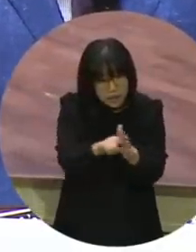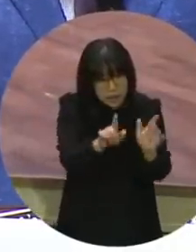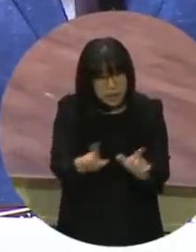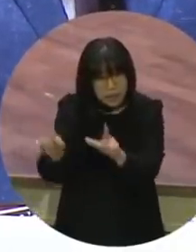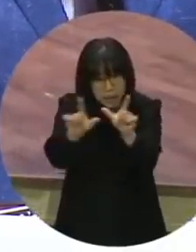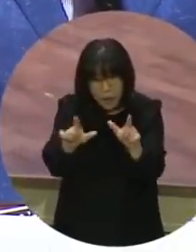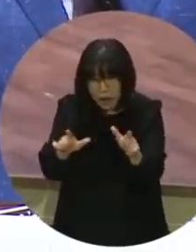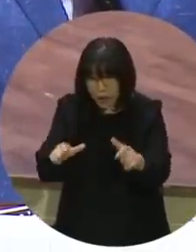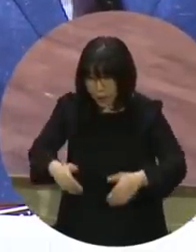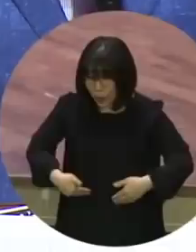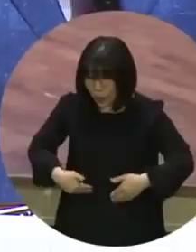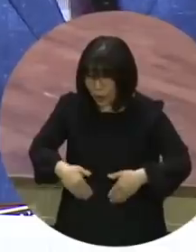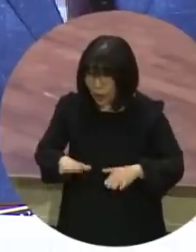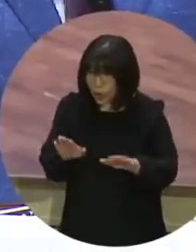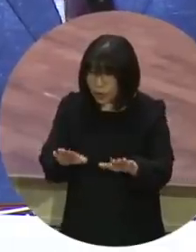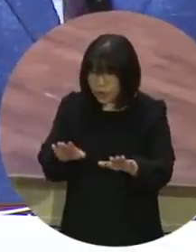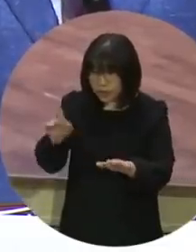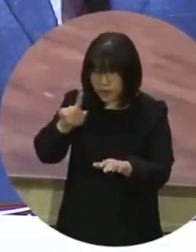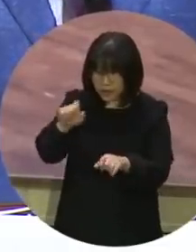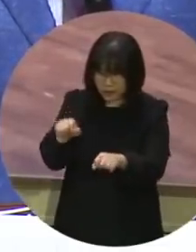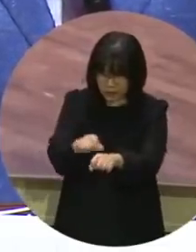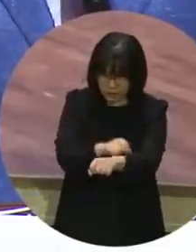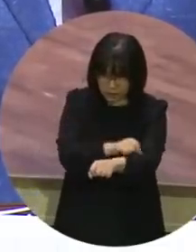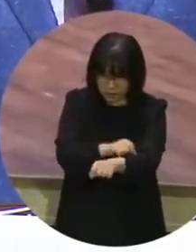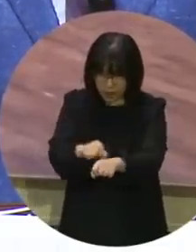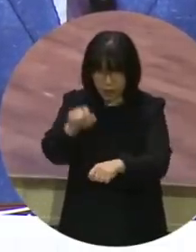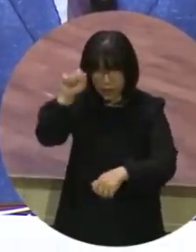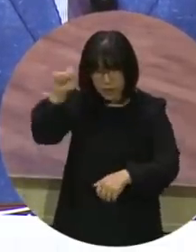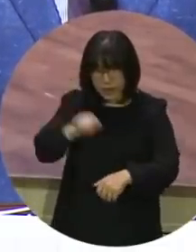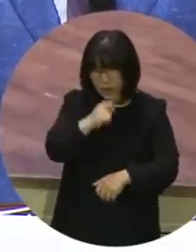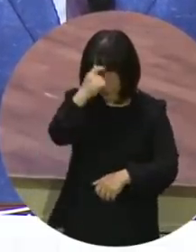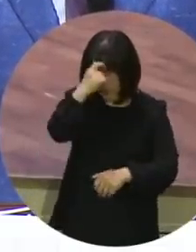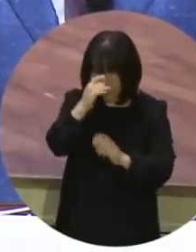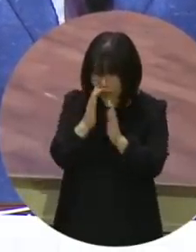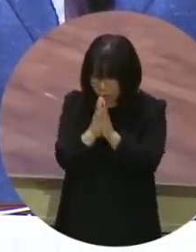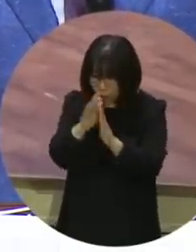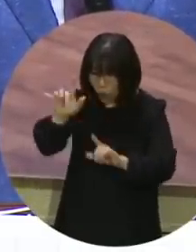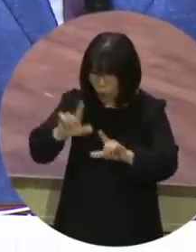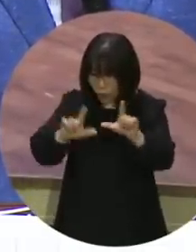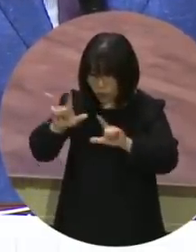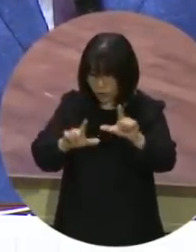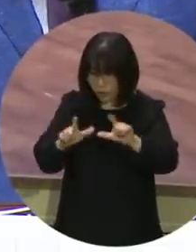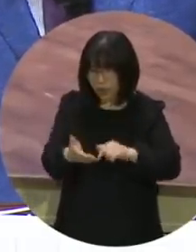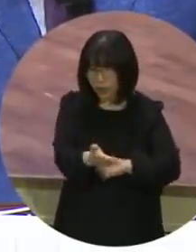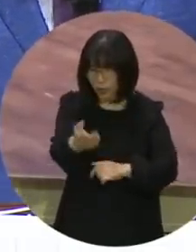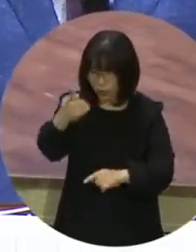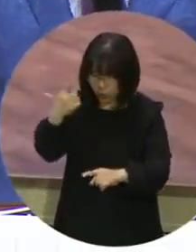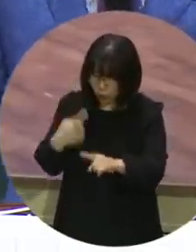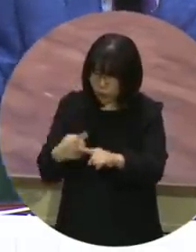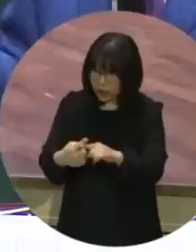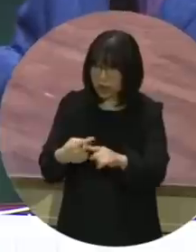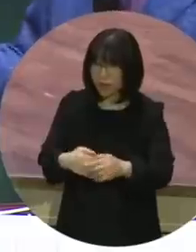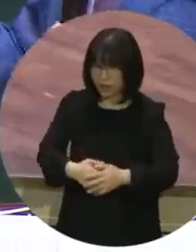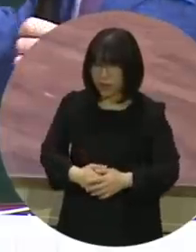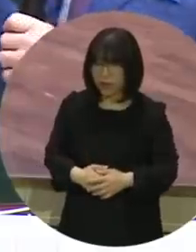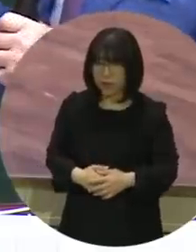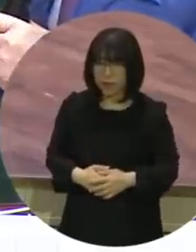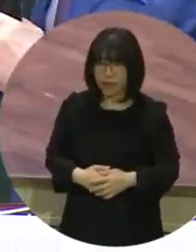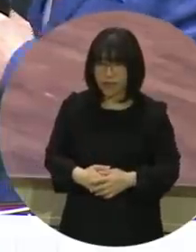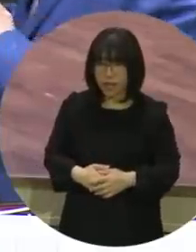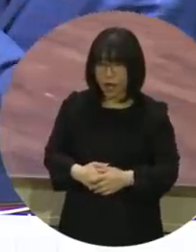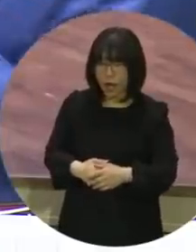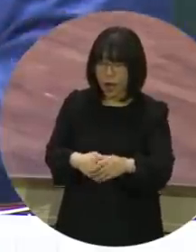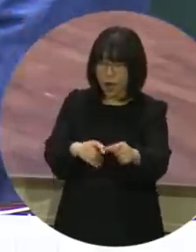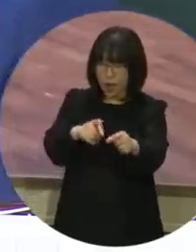특별 세기도 할 때, 핵심적으로 잡아세요. 영적 자세예요. 이 영적 자세. 이